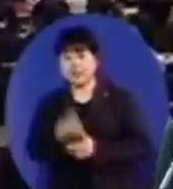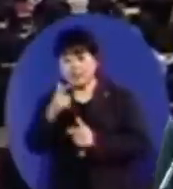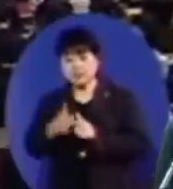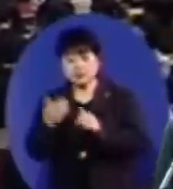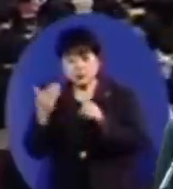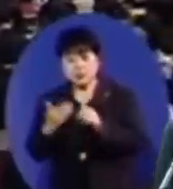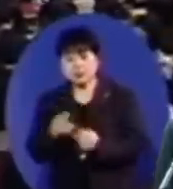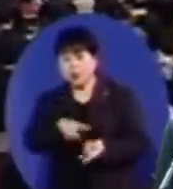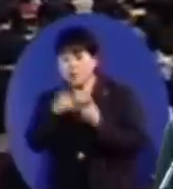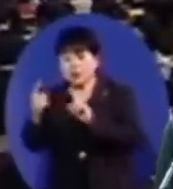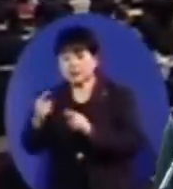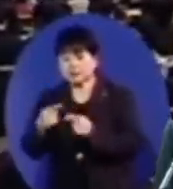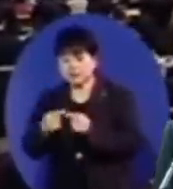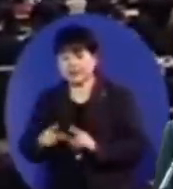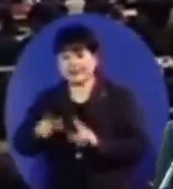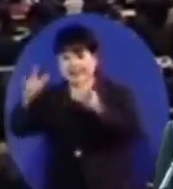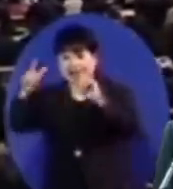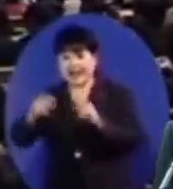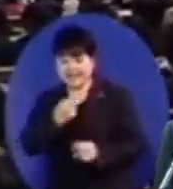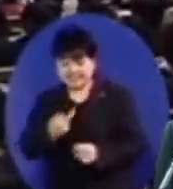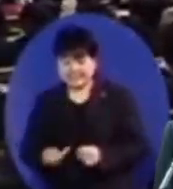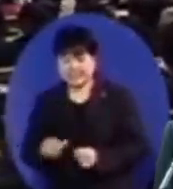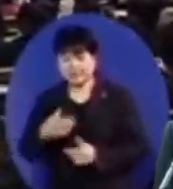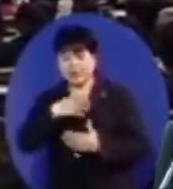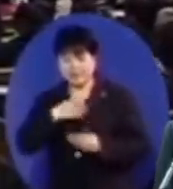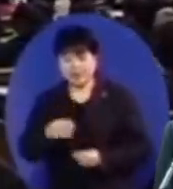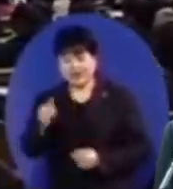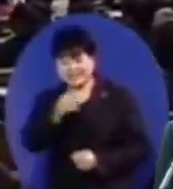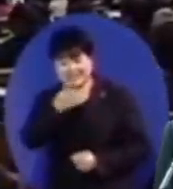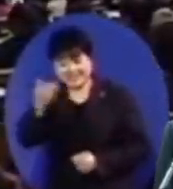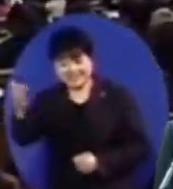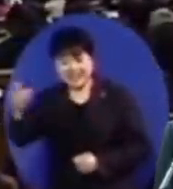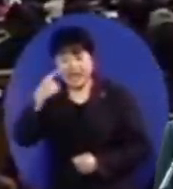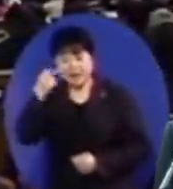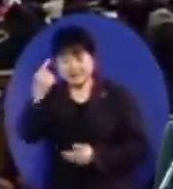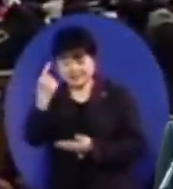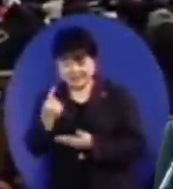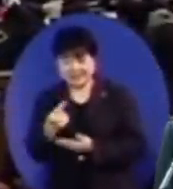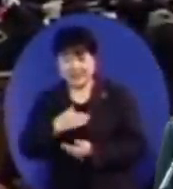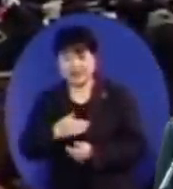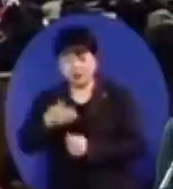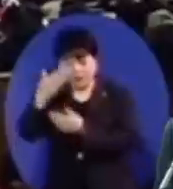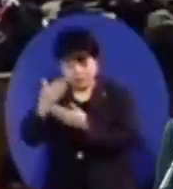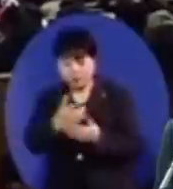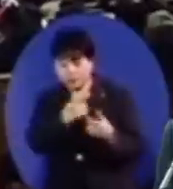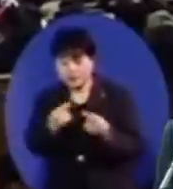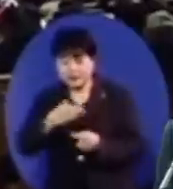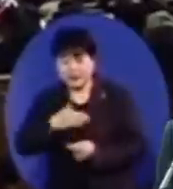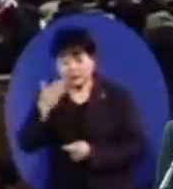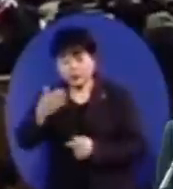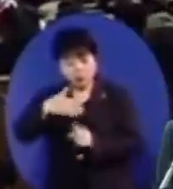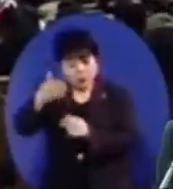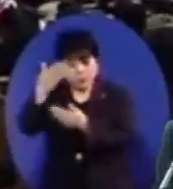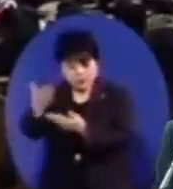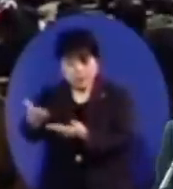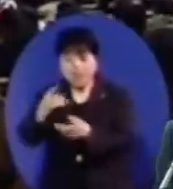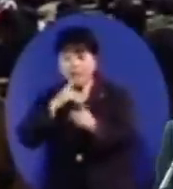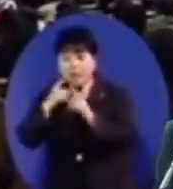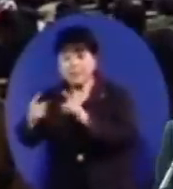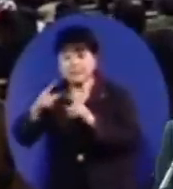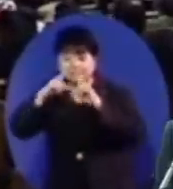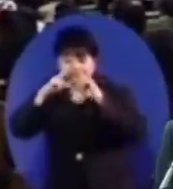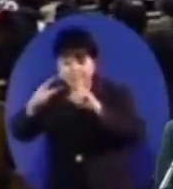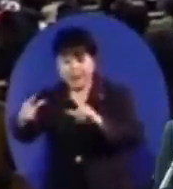예수님께서 부활하신 첫날 제자들에게 너희에게 평강이 있을지어다 아버지께서 나를 보내신 것 같이 나도 너를 보내노라 이 말씀을